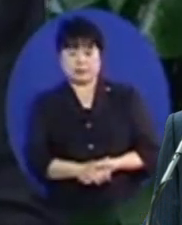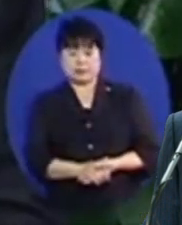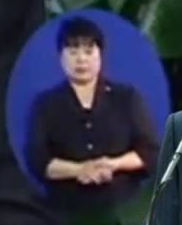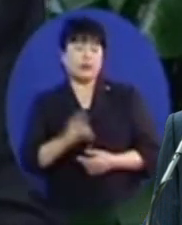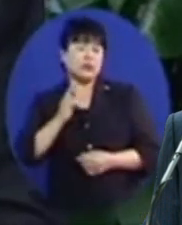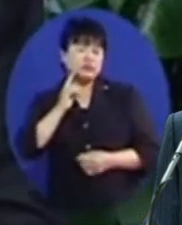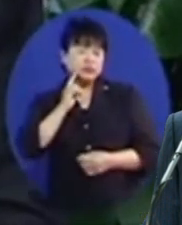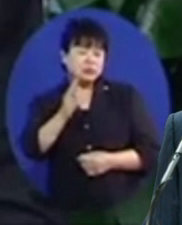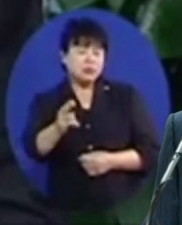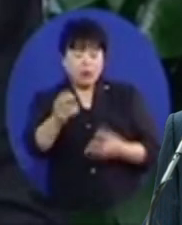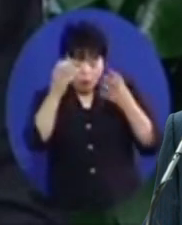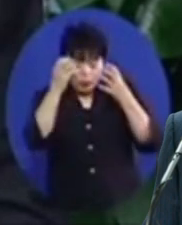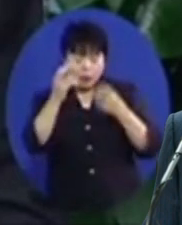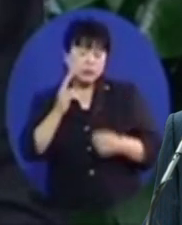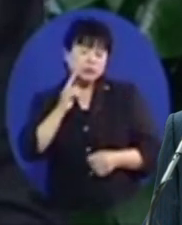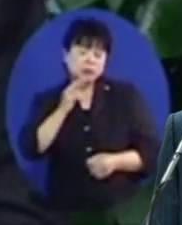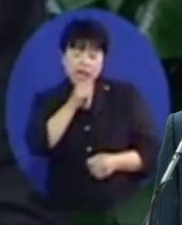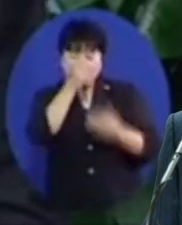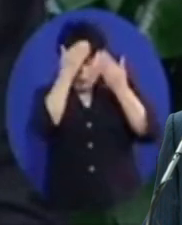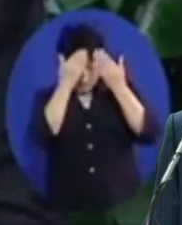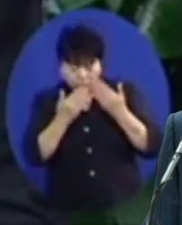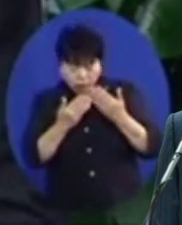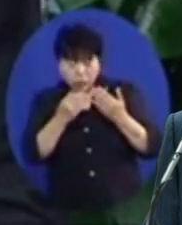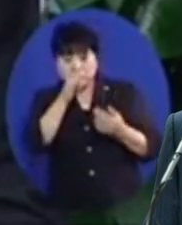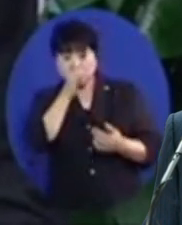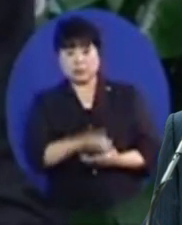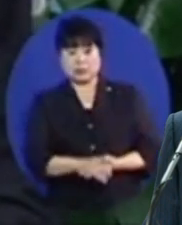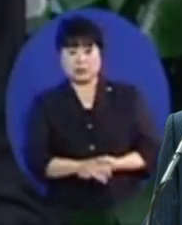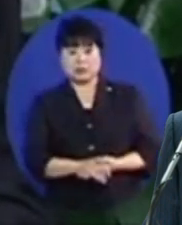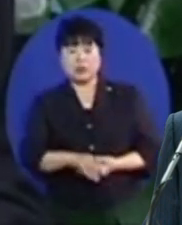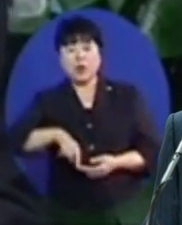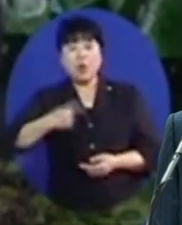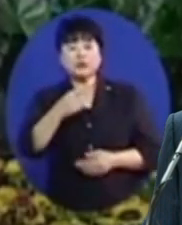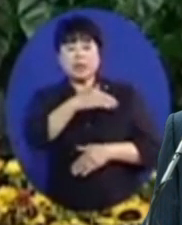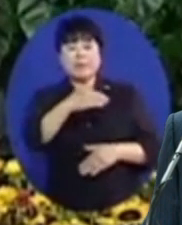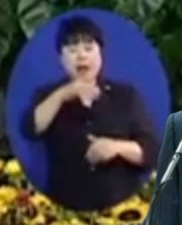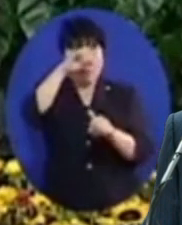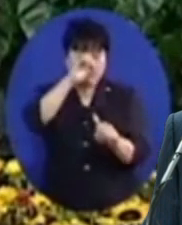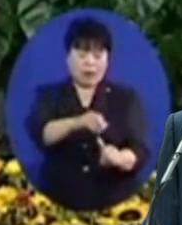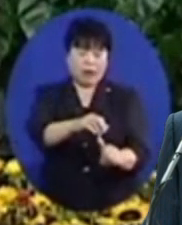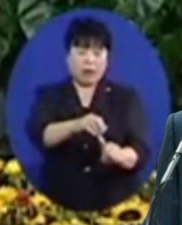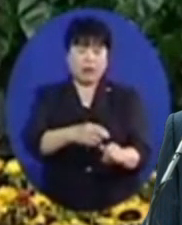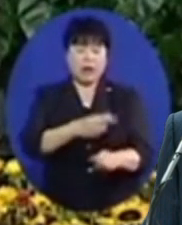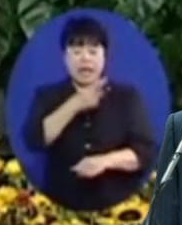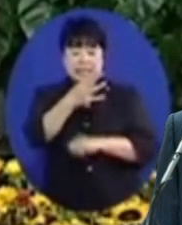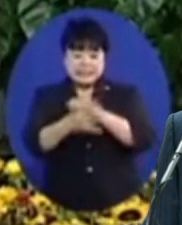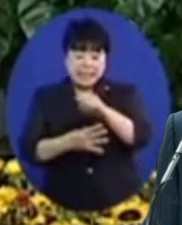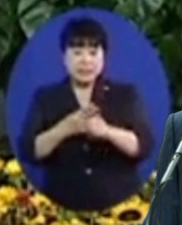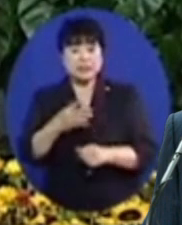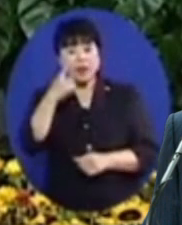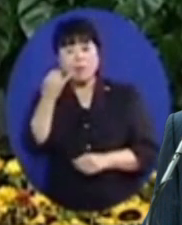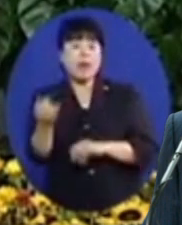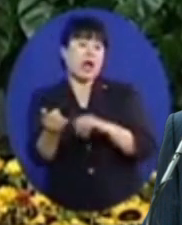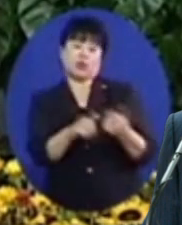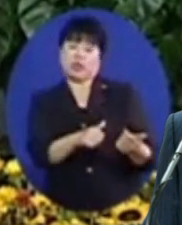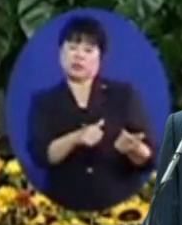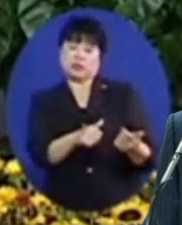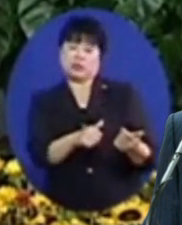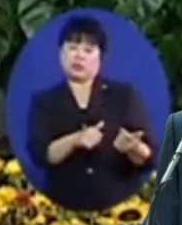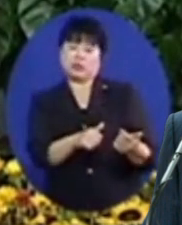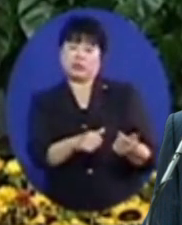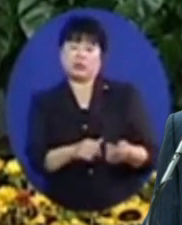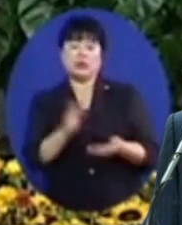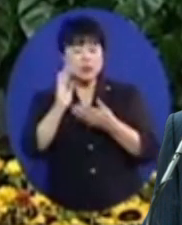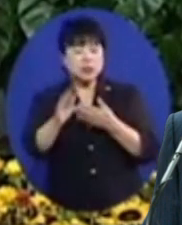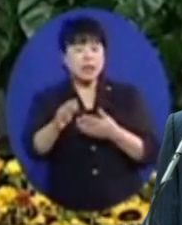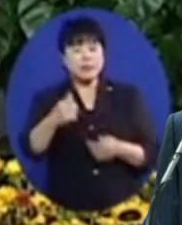무척 고통을 당하고 감옥에 들어가 있었습니다. 독방에 갇힌 지 4년째 되는 해에 그의 어머니가 돌아가셨고 이듬해 그